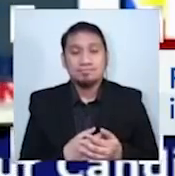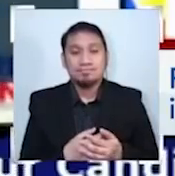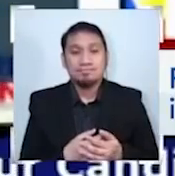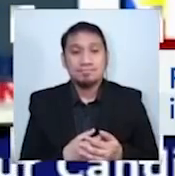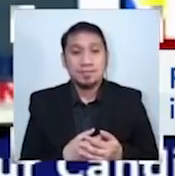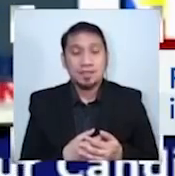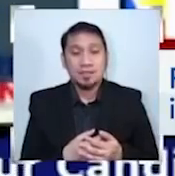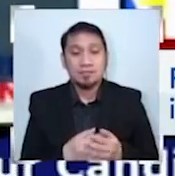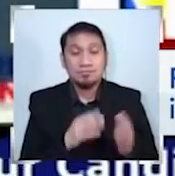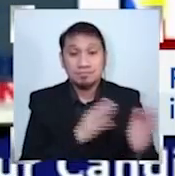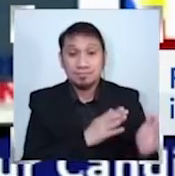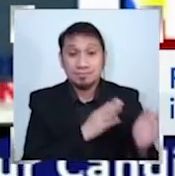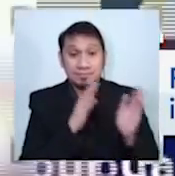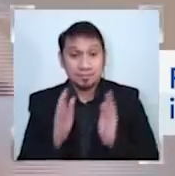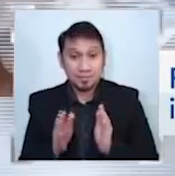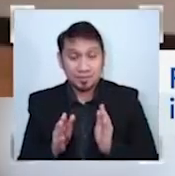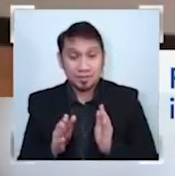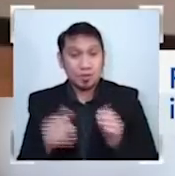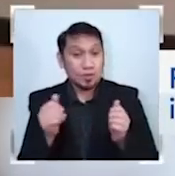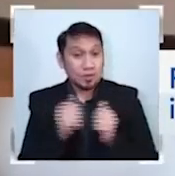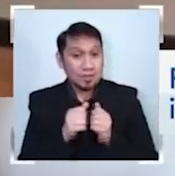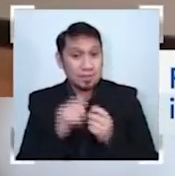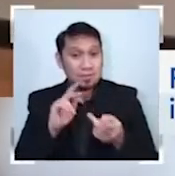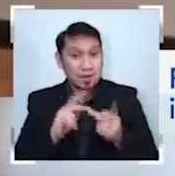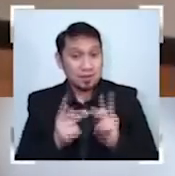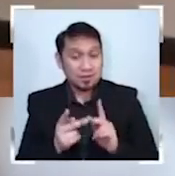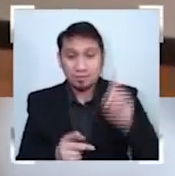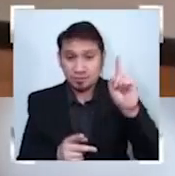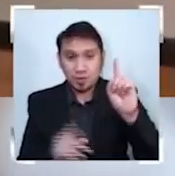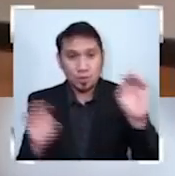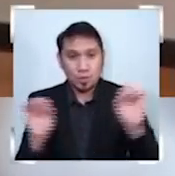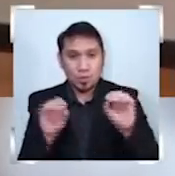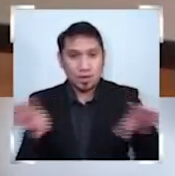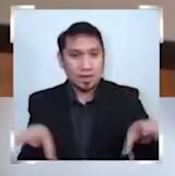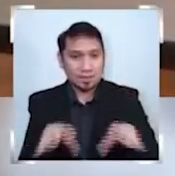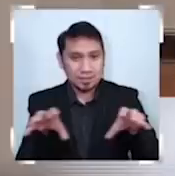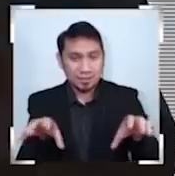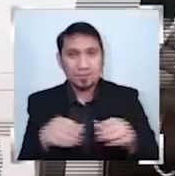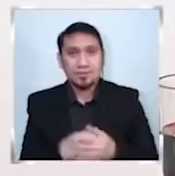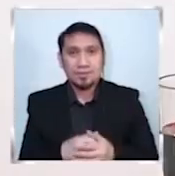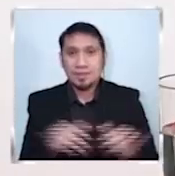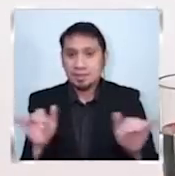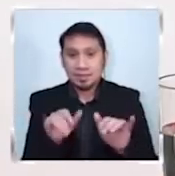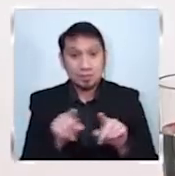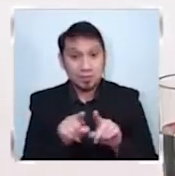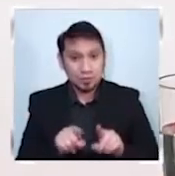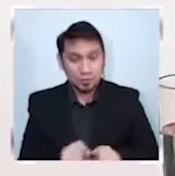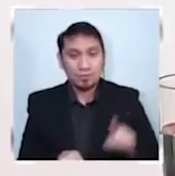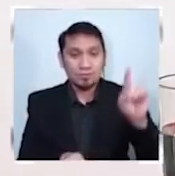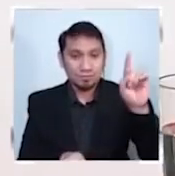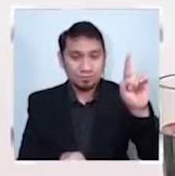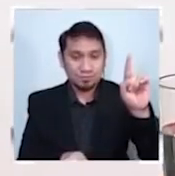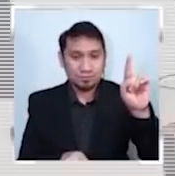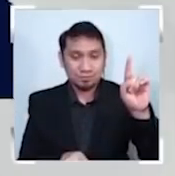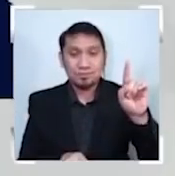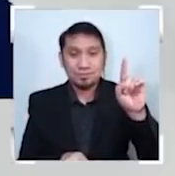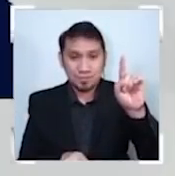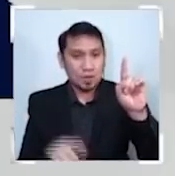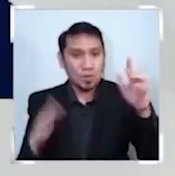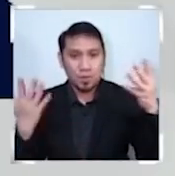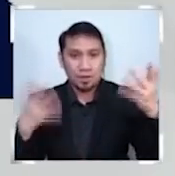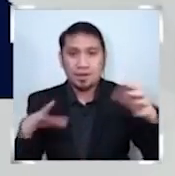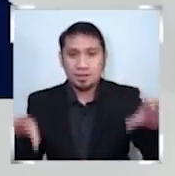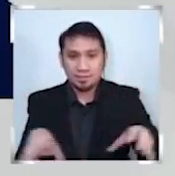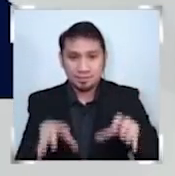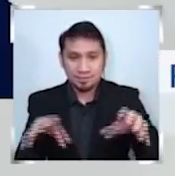ang katandem na si Carlos Serapio, pati sina presidential candidates Ernesto Abella at Dr. Jose Montemayor. Ang